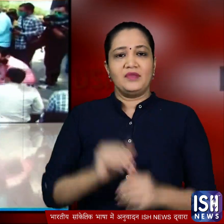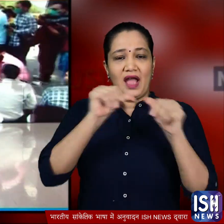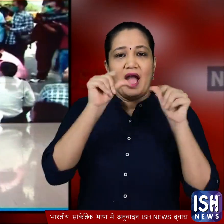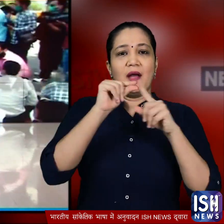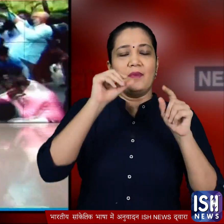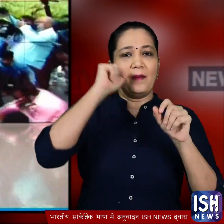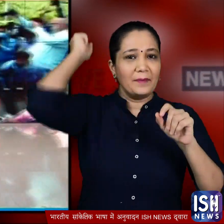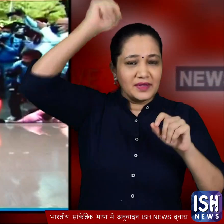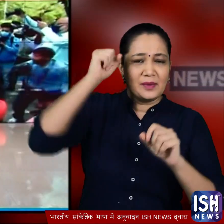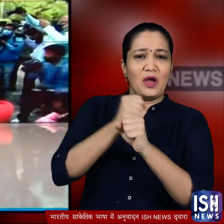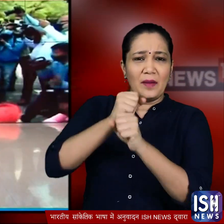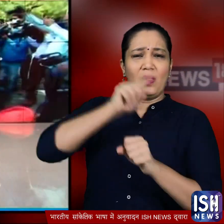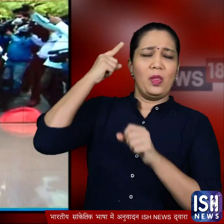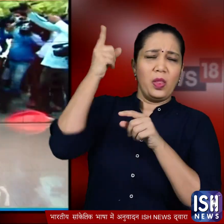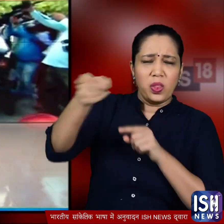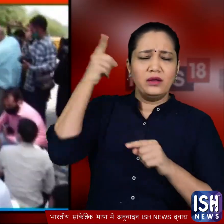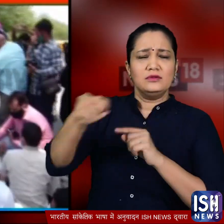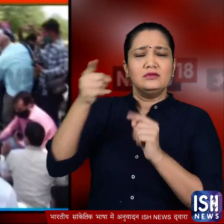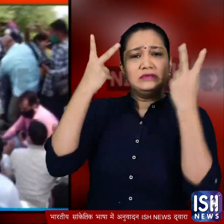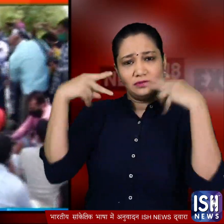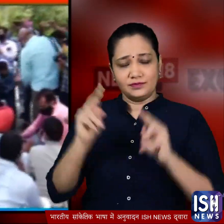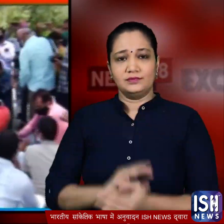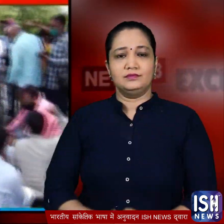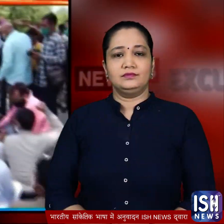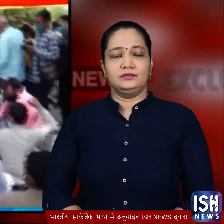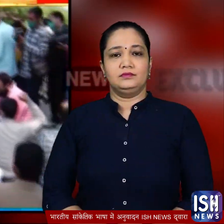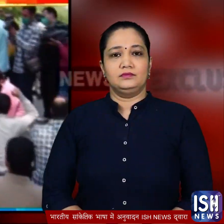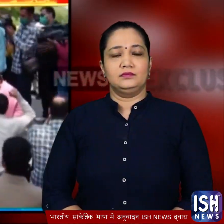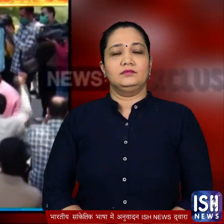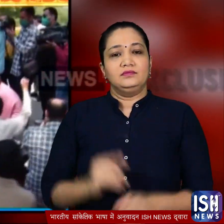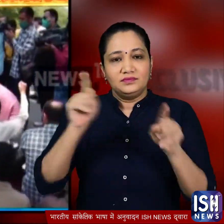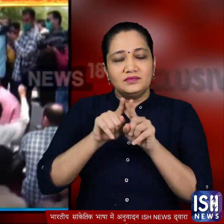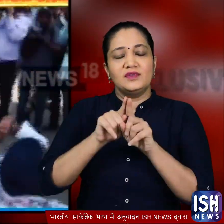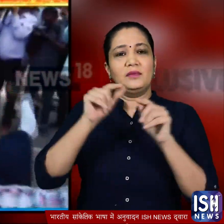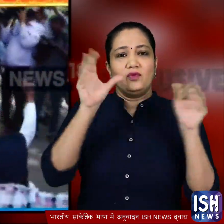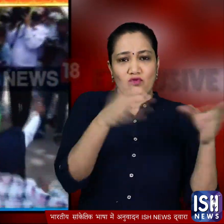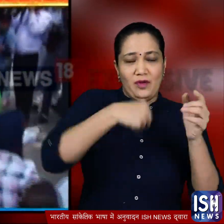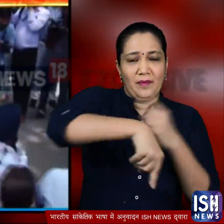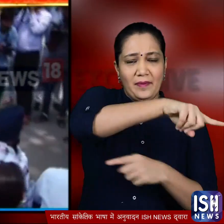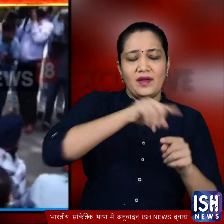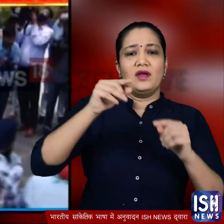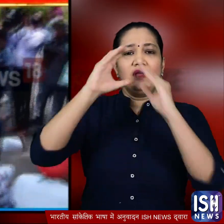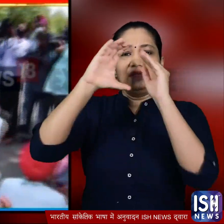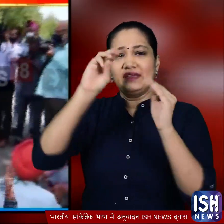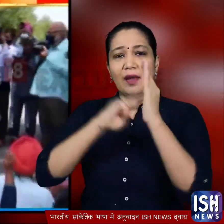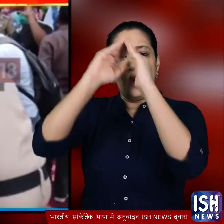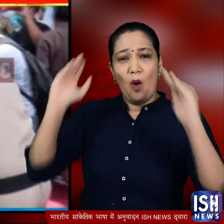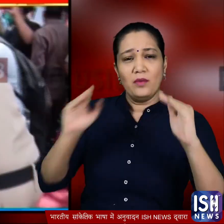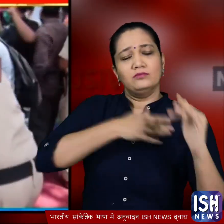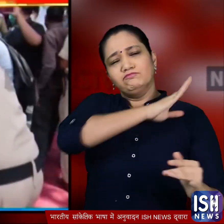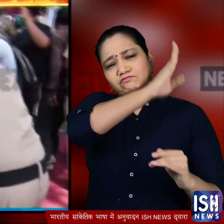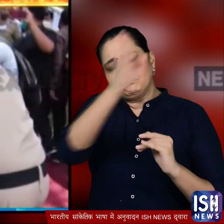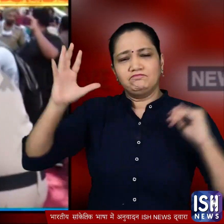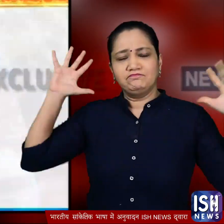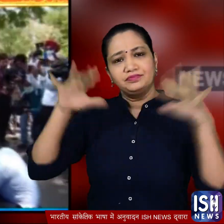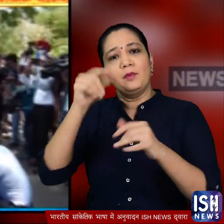पार्टी पंजाब सरकार पर लगातार हमलावर है और इसी कड़ी में पार्टी ने मुख्यमंत्री आवास का घेराव करने की कोशिश की, जिसे